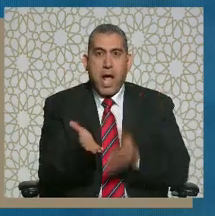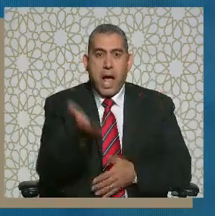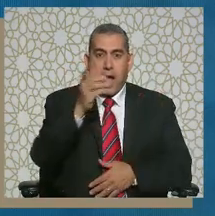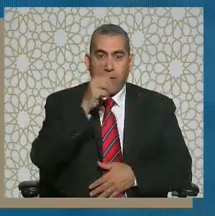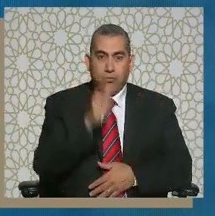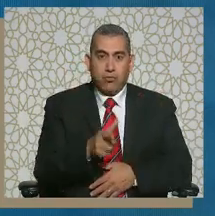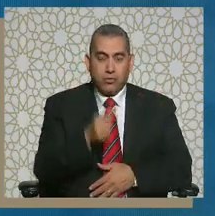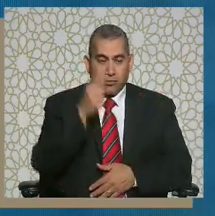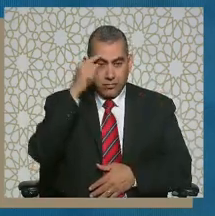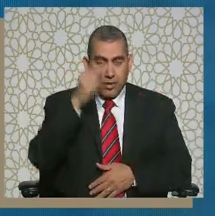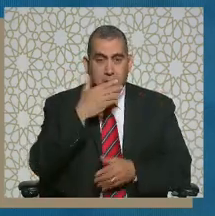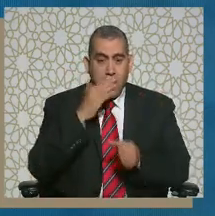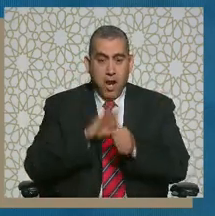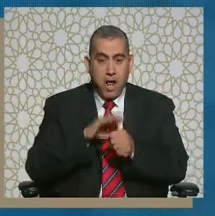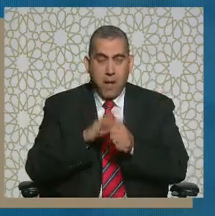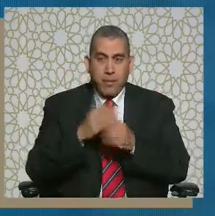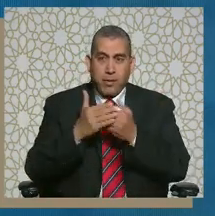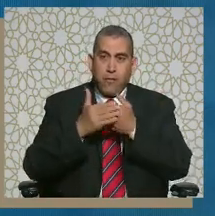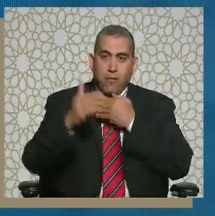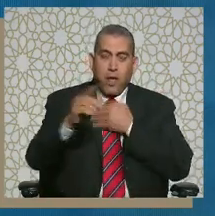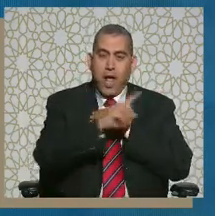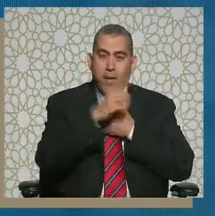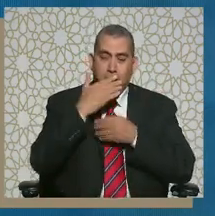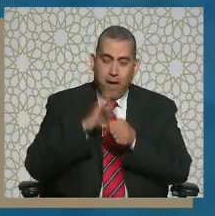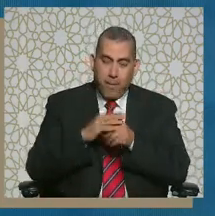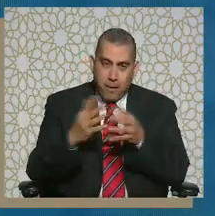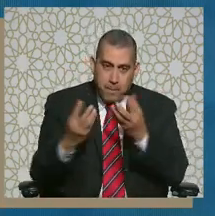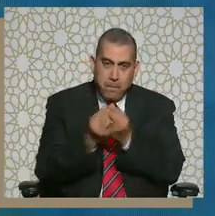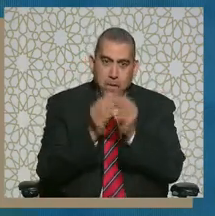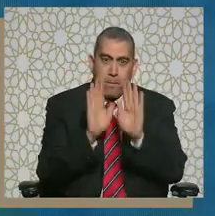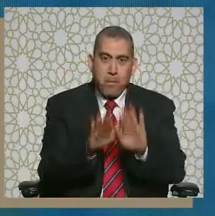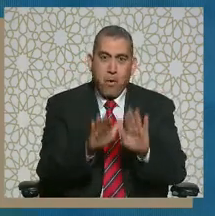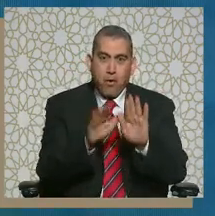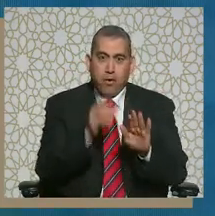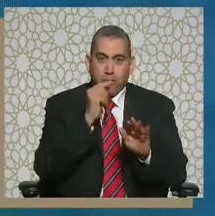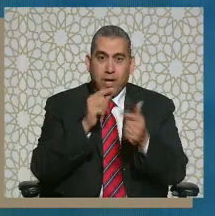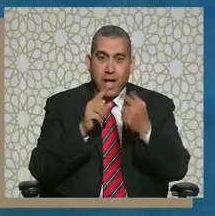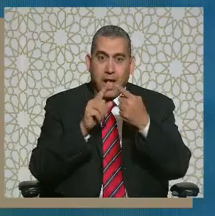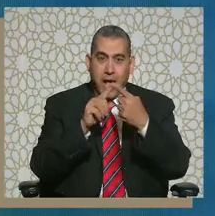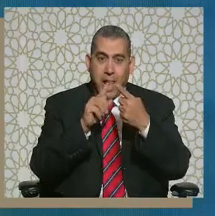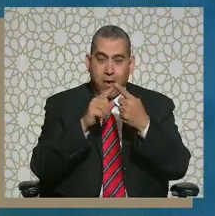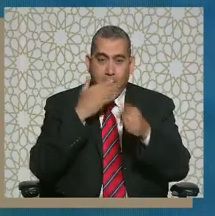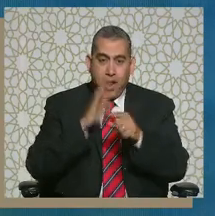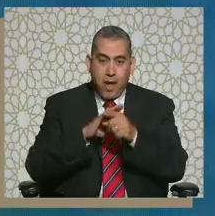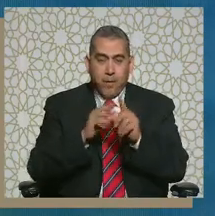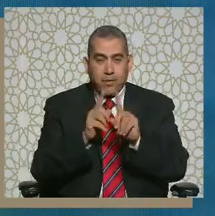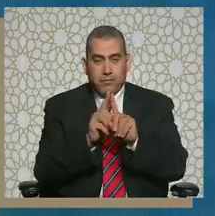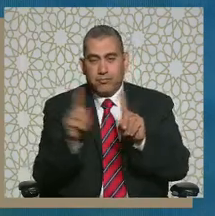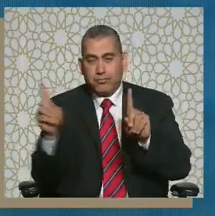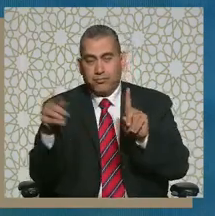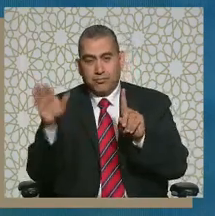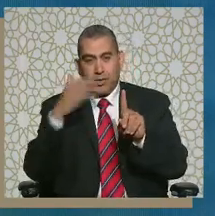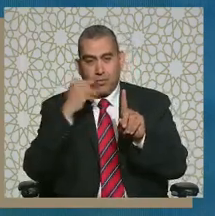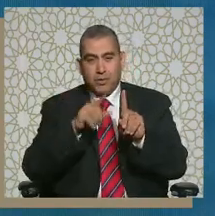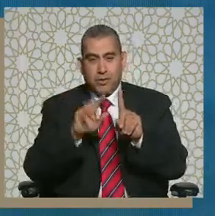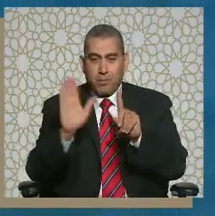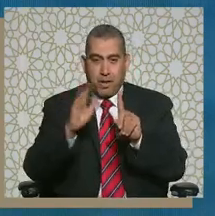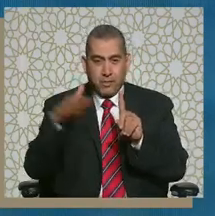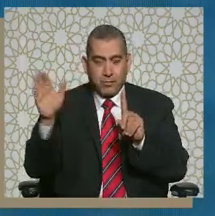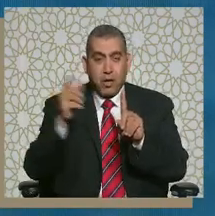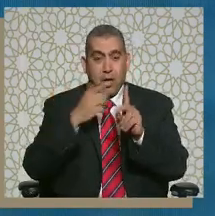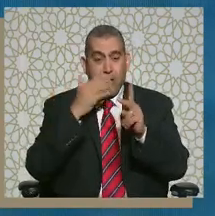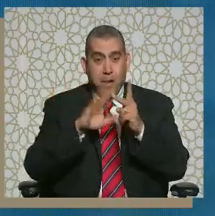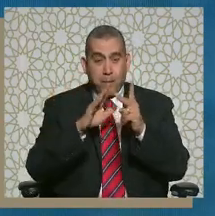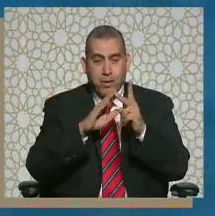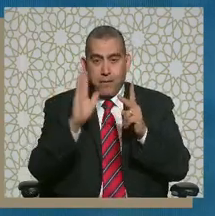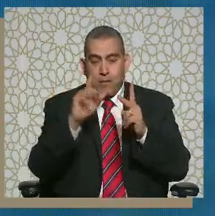ولذلك رمضان لا يفارقهم دو الاولانيين رمضان بيفارق التانيين رمضان